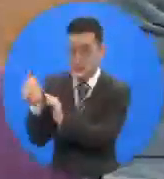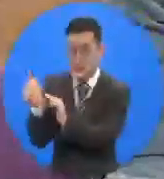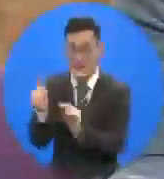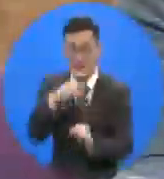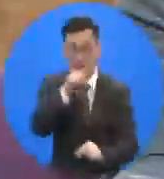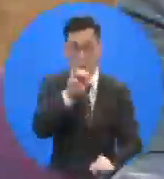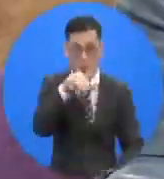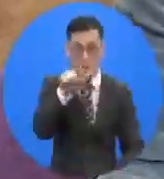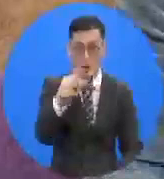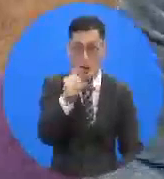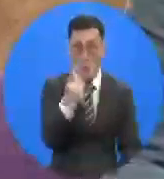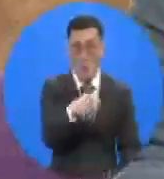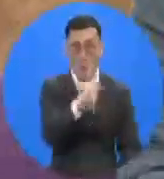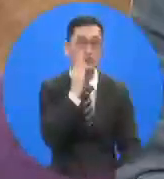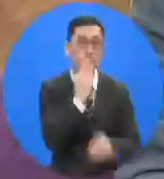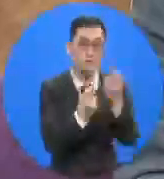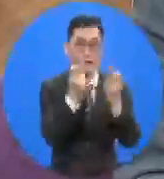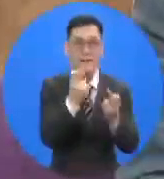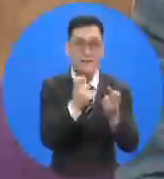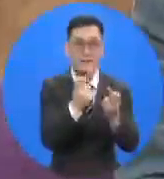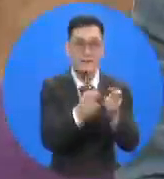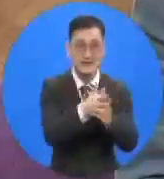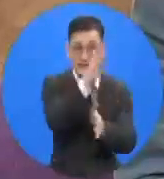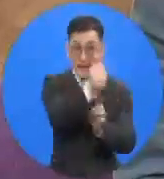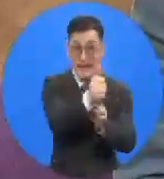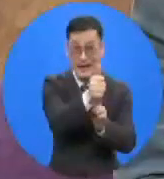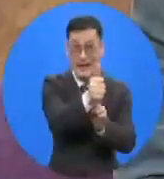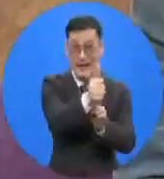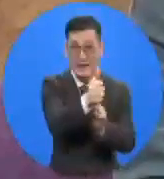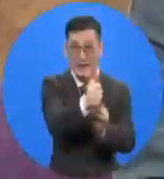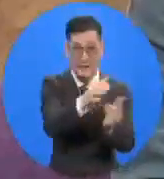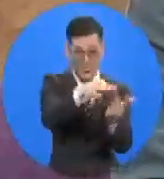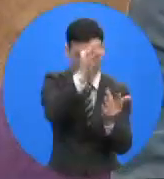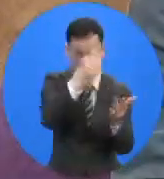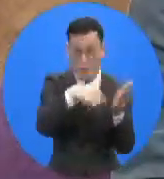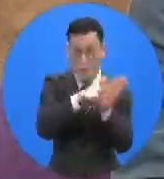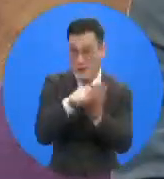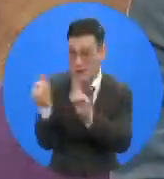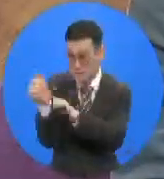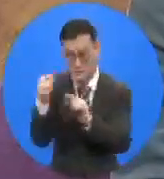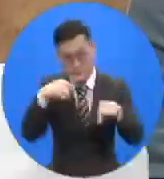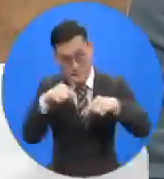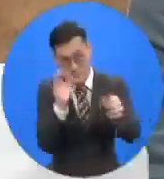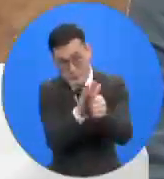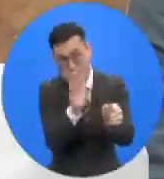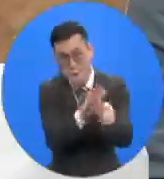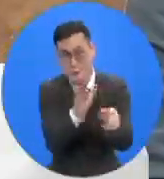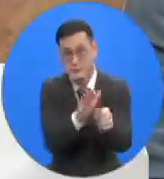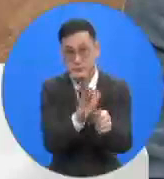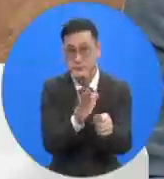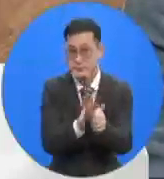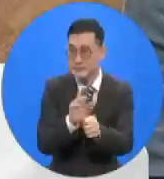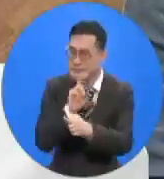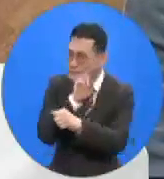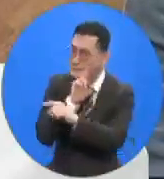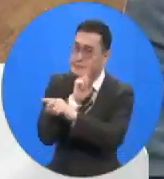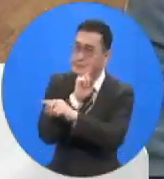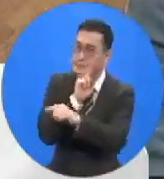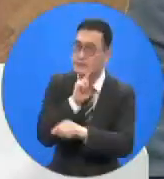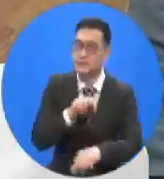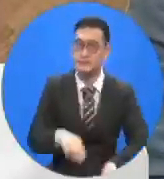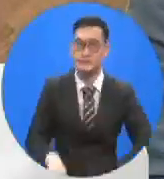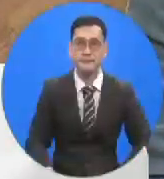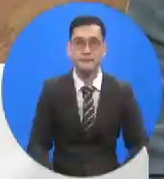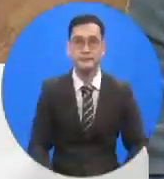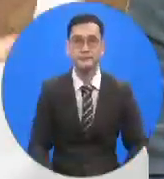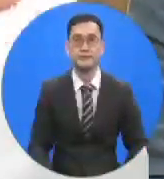울산시장 선거 캠프에 숨겨진 선거대책위원장 컨트롤타워를 했다라는 의혹을 지금 받고 있다. 이렇게 정리를 할 수 있을 것 같은데요.